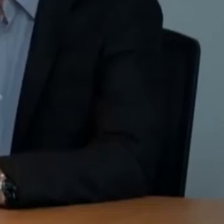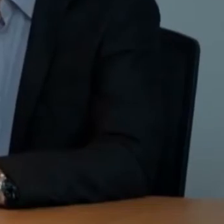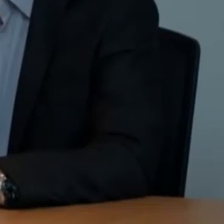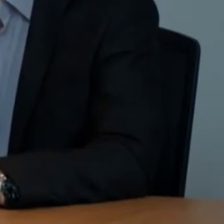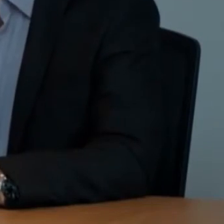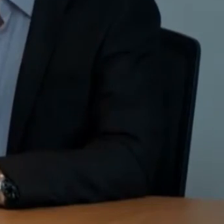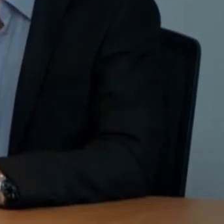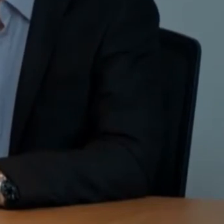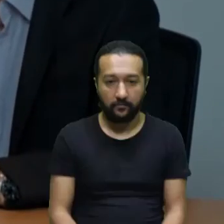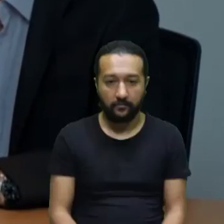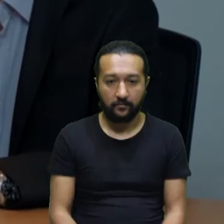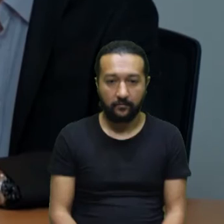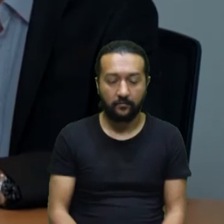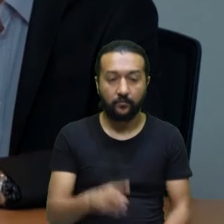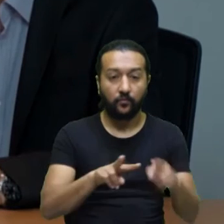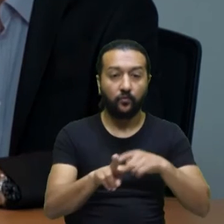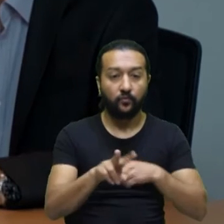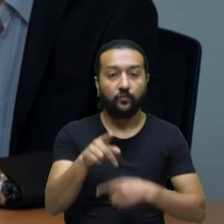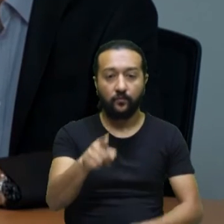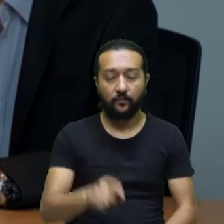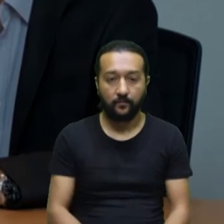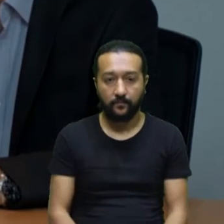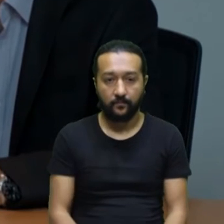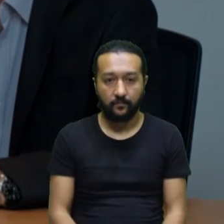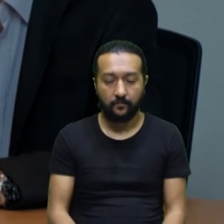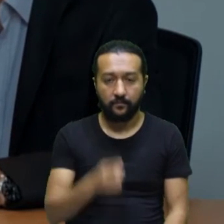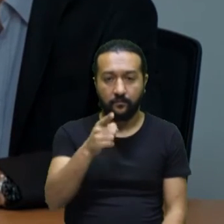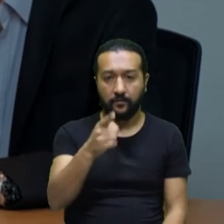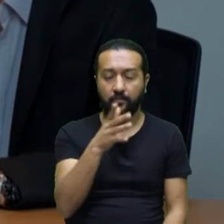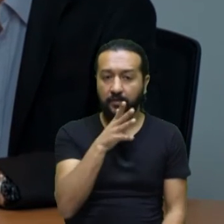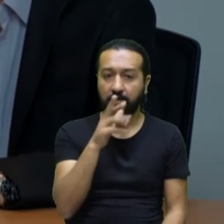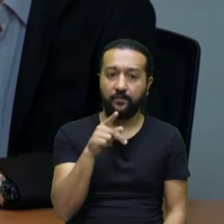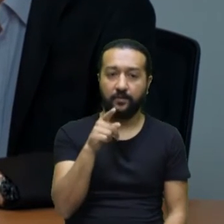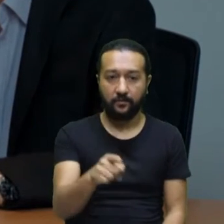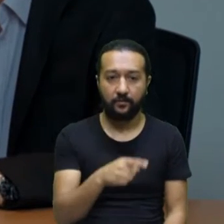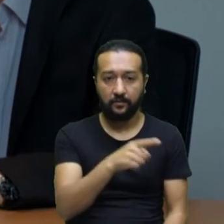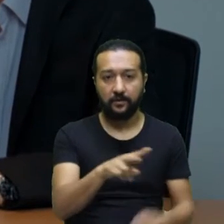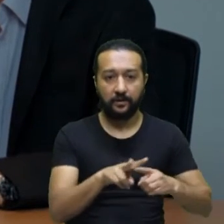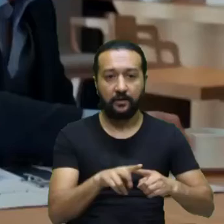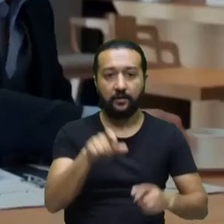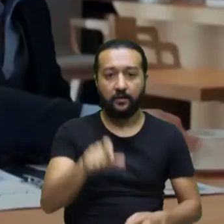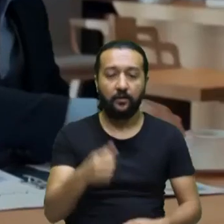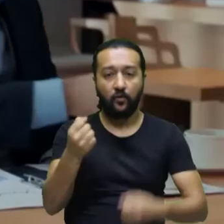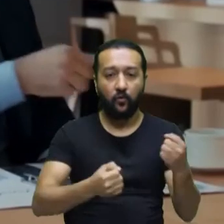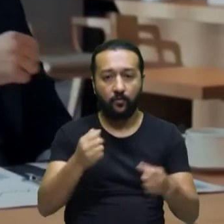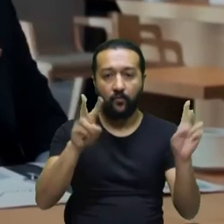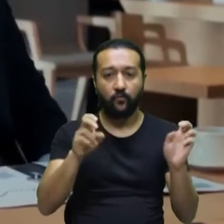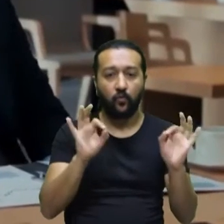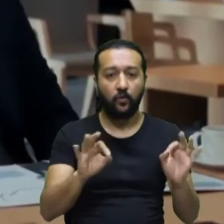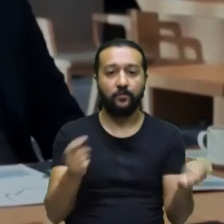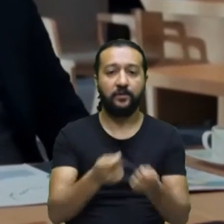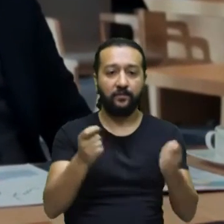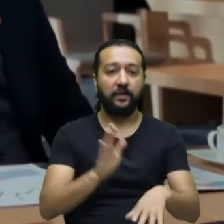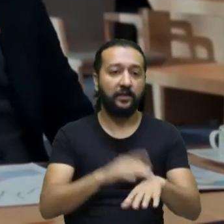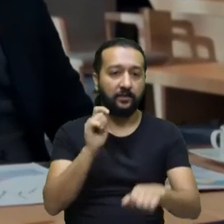sallayıp fincanını önüne çekti. Yusuf, senin de bildiğin gibi Kenan otomotiv konusunda çok önemli